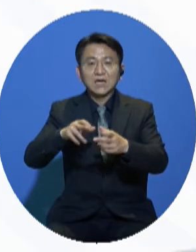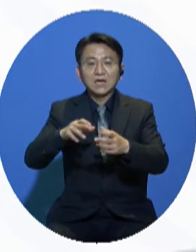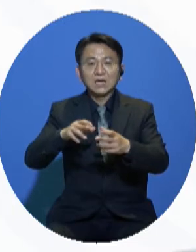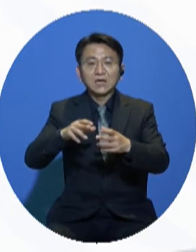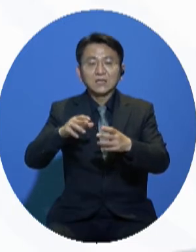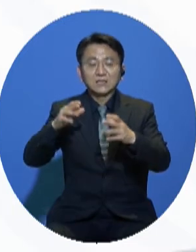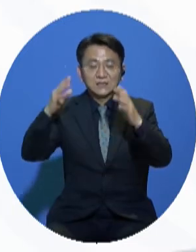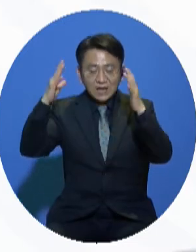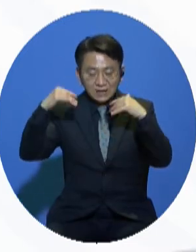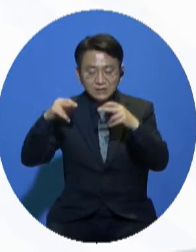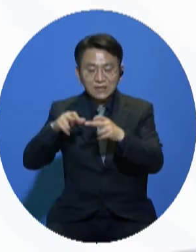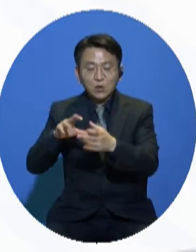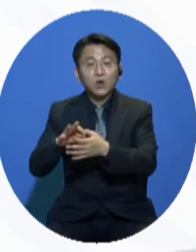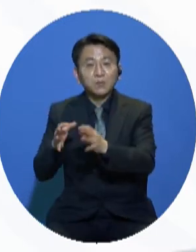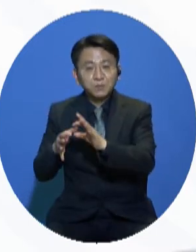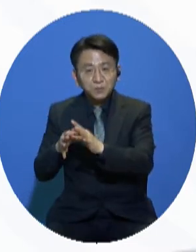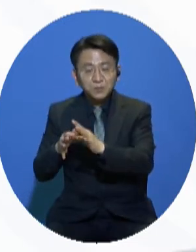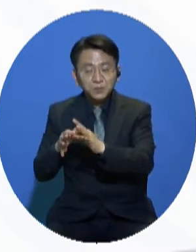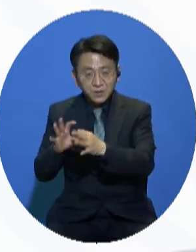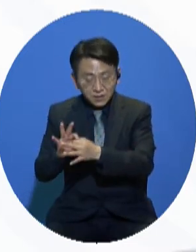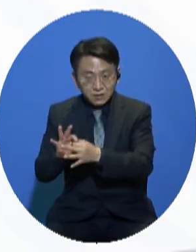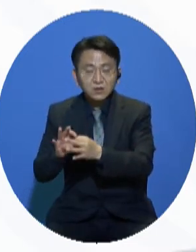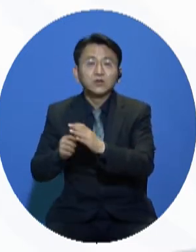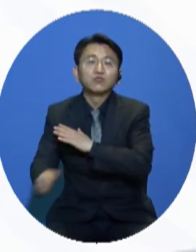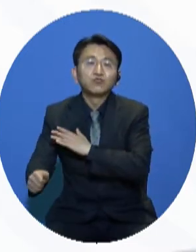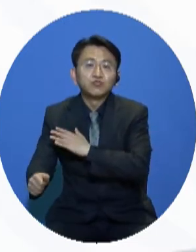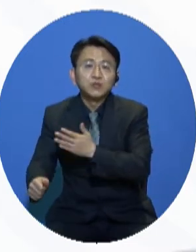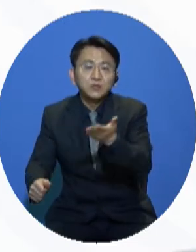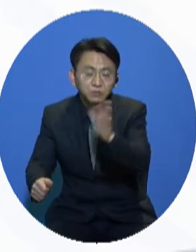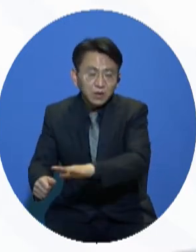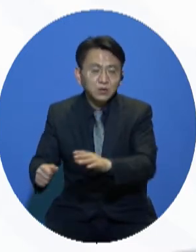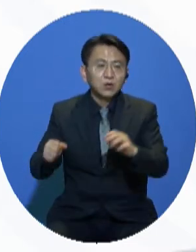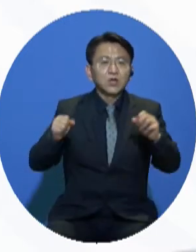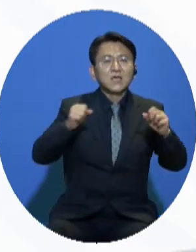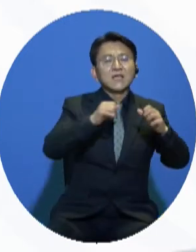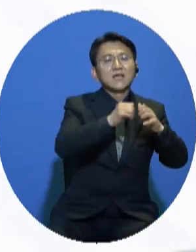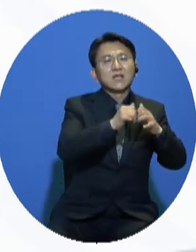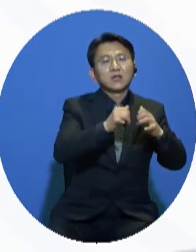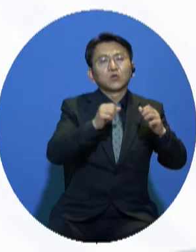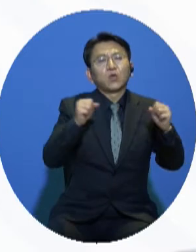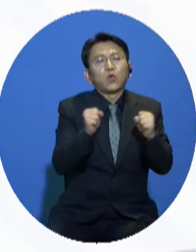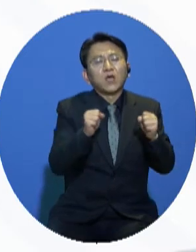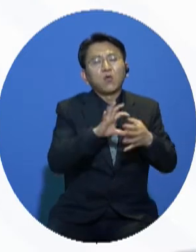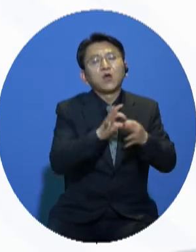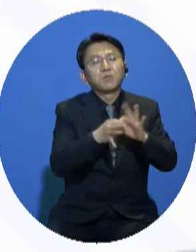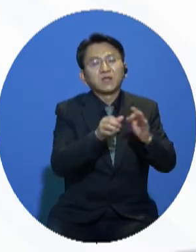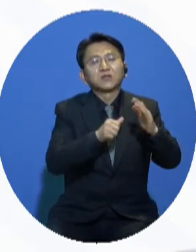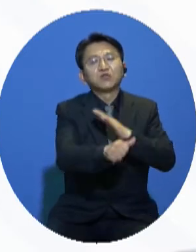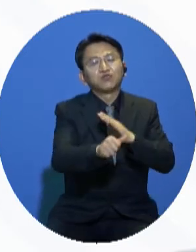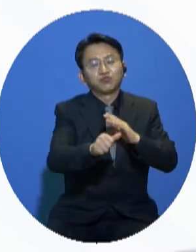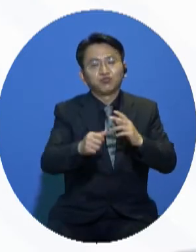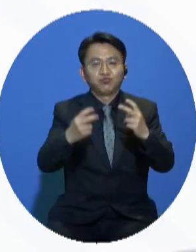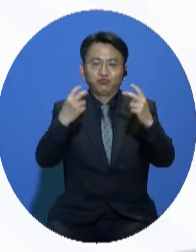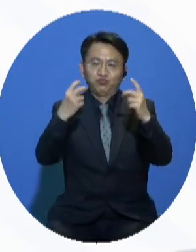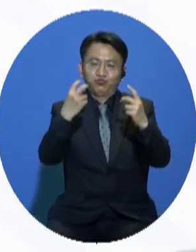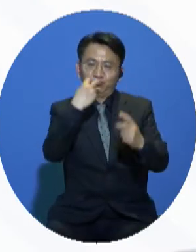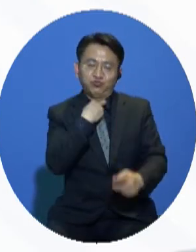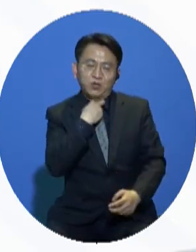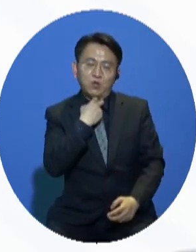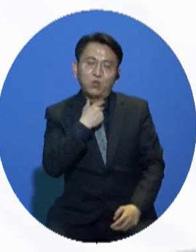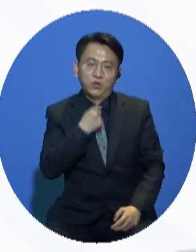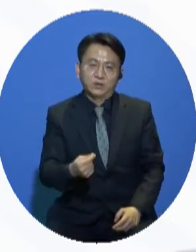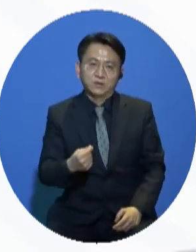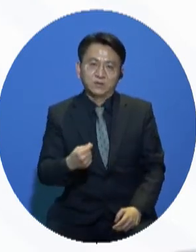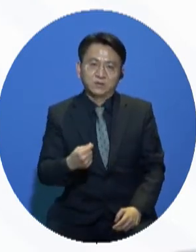And in doing so, 패럴림피언이지만 I become the 동계 first Paralympian 올림픽 to go to the Olympics 선수가 and 되고자 change sports 합니다. at the same time. 그래서 이렇게 But none 함으로써